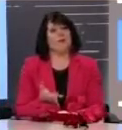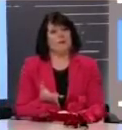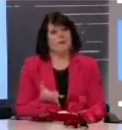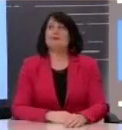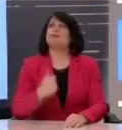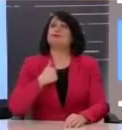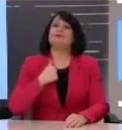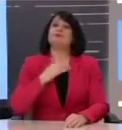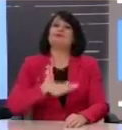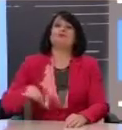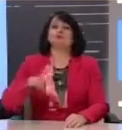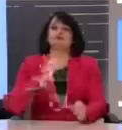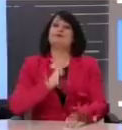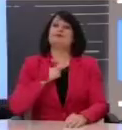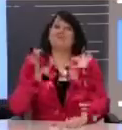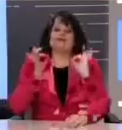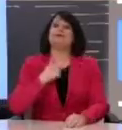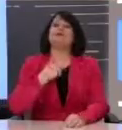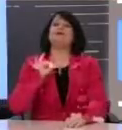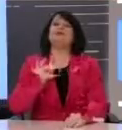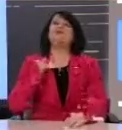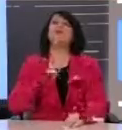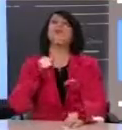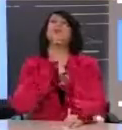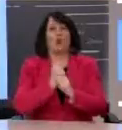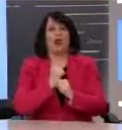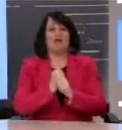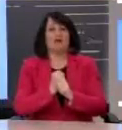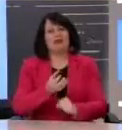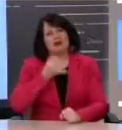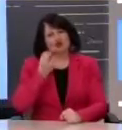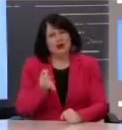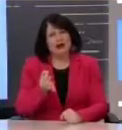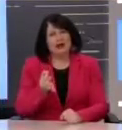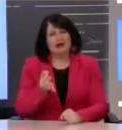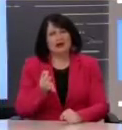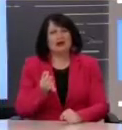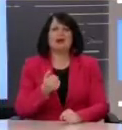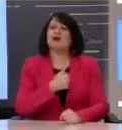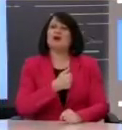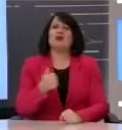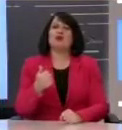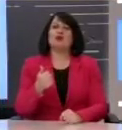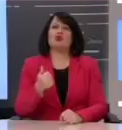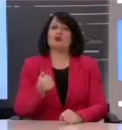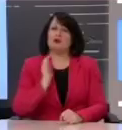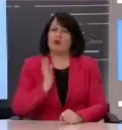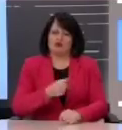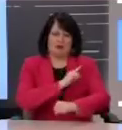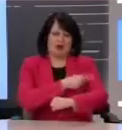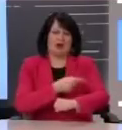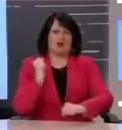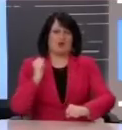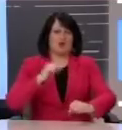Εμείς λοιπόν εργαζόμαστε με συνέπεια, θα έλεγα, όχι μόνο για την διατήρηση του αξιόμαχου των